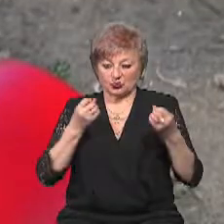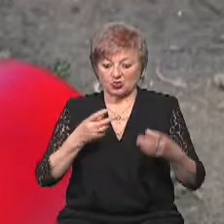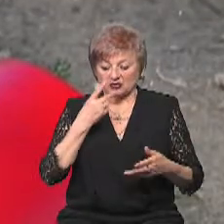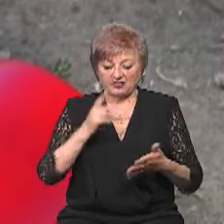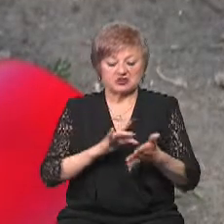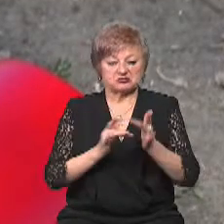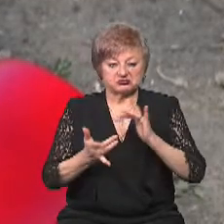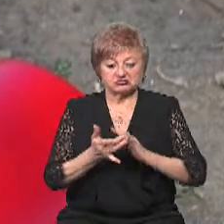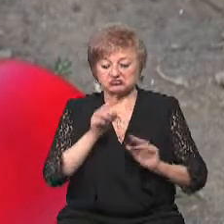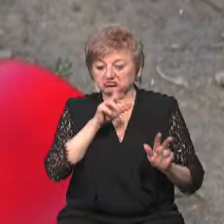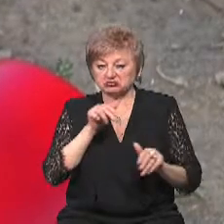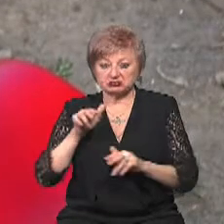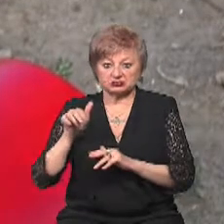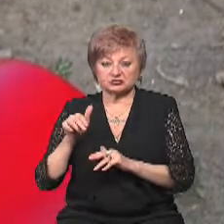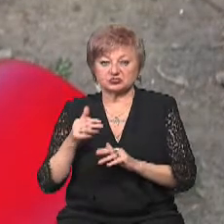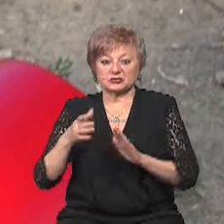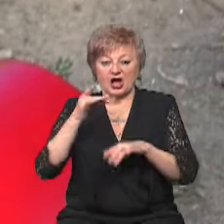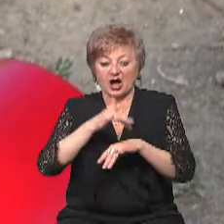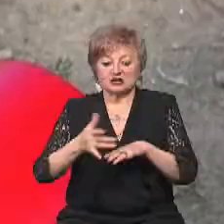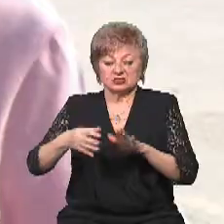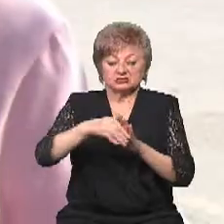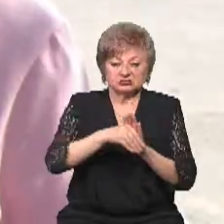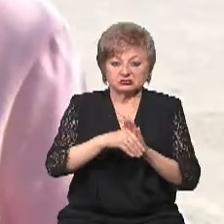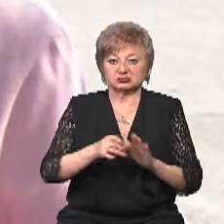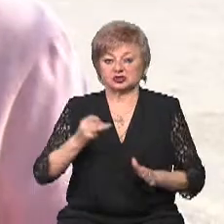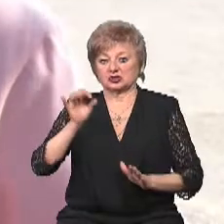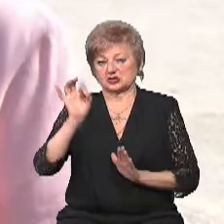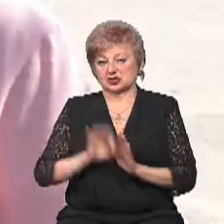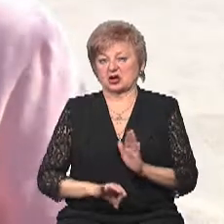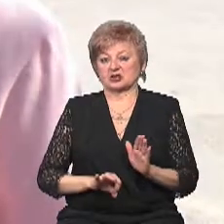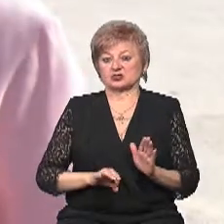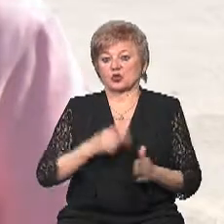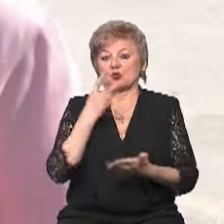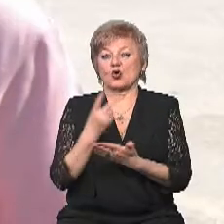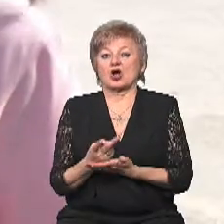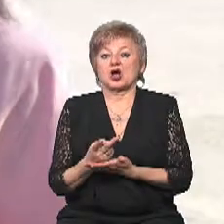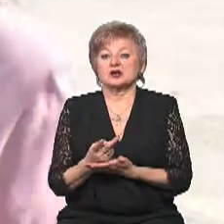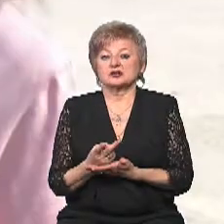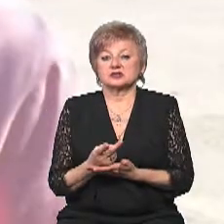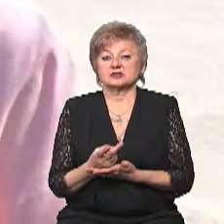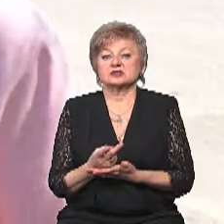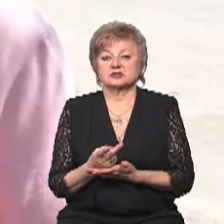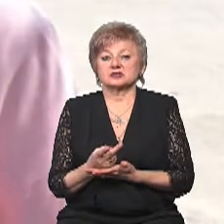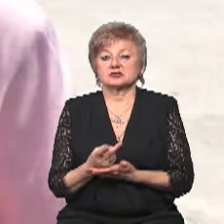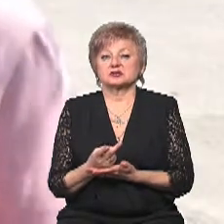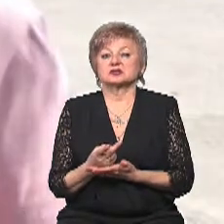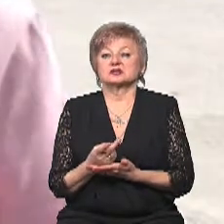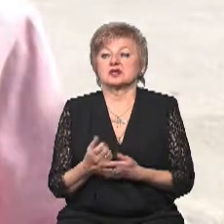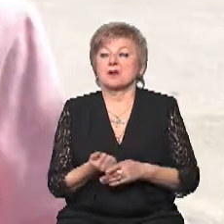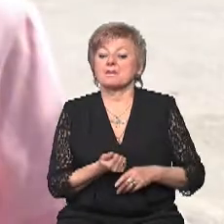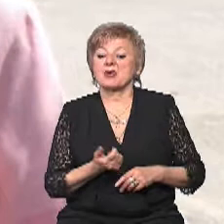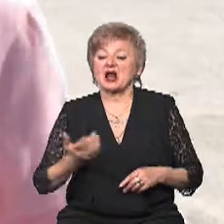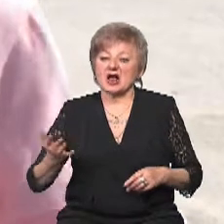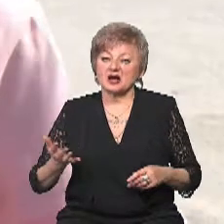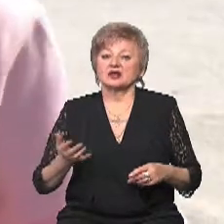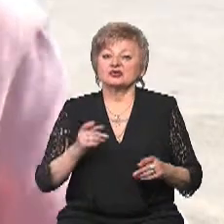в Телеграмі ти вводиш цю адресу і одразу тобі показує, як весь перелік цих